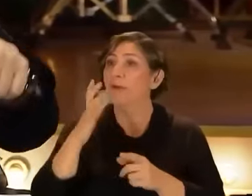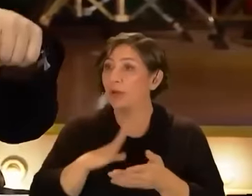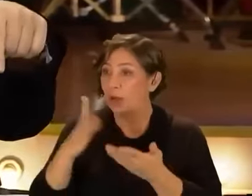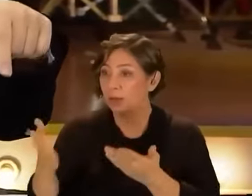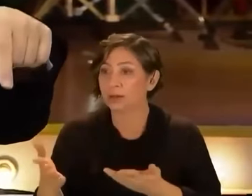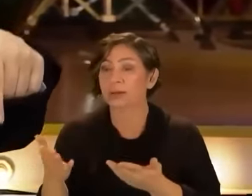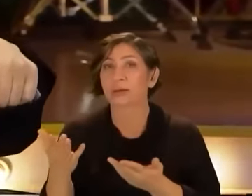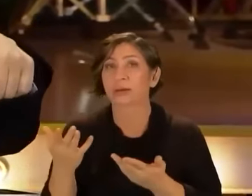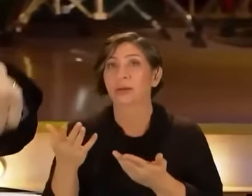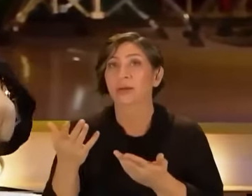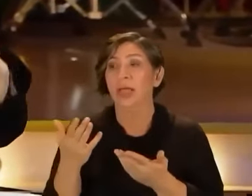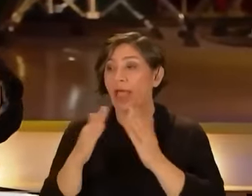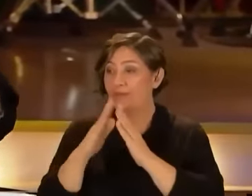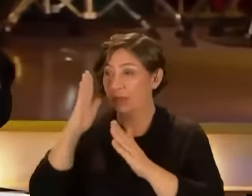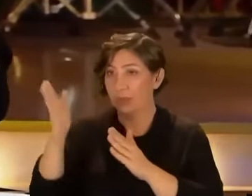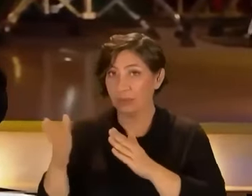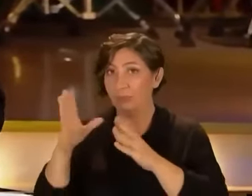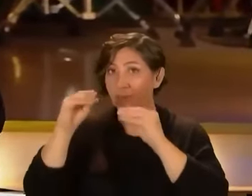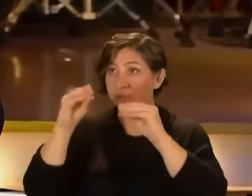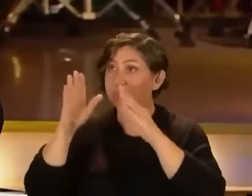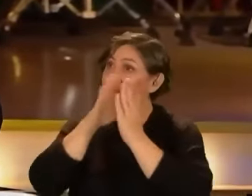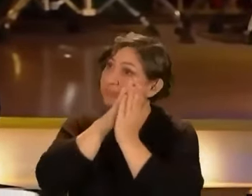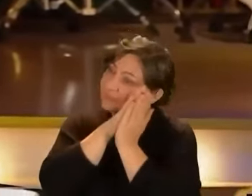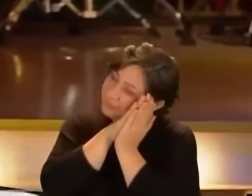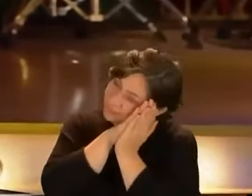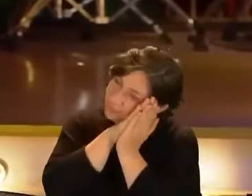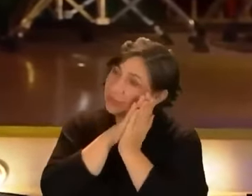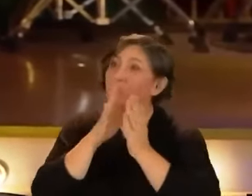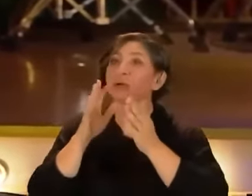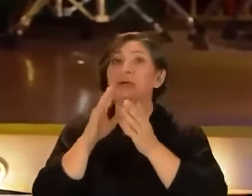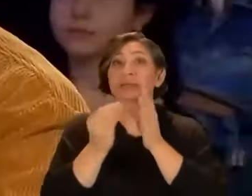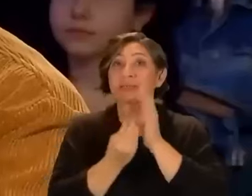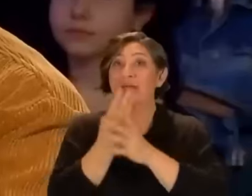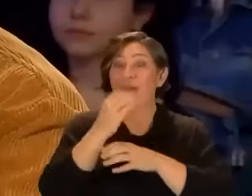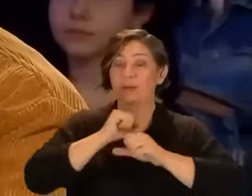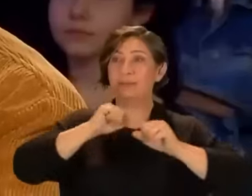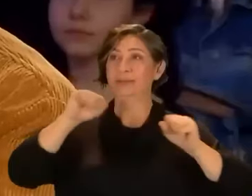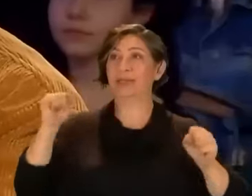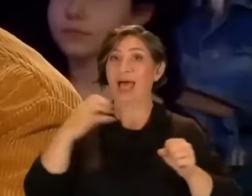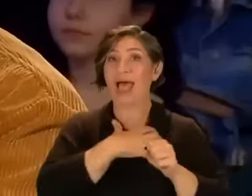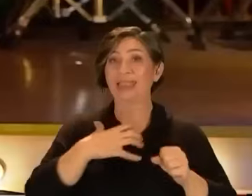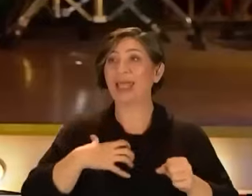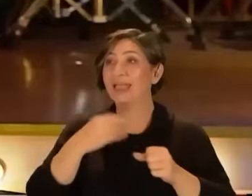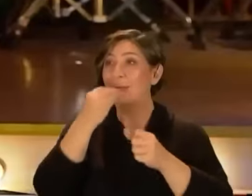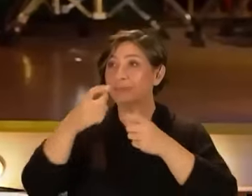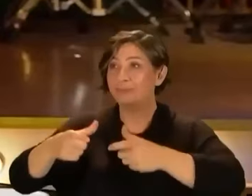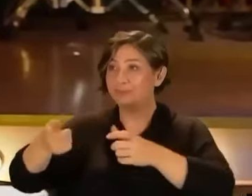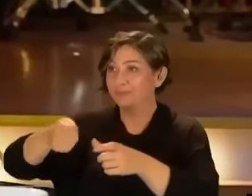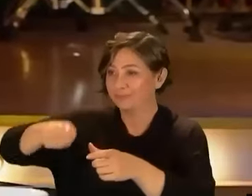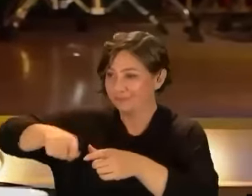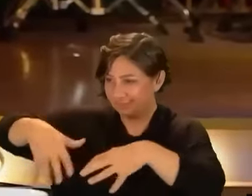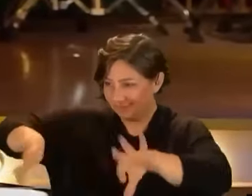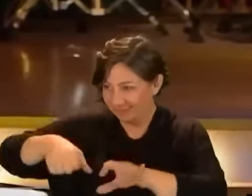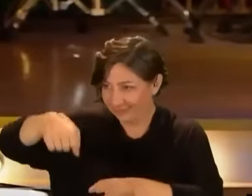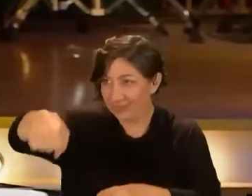Sonra eve gidip yastığa başını mı koyuyorsun? Cümlenin devamı. Sabah kalktığında annen sefertasını, beslenme çantanı